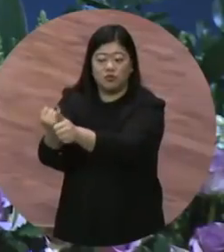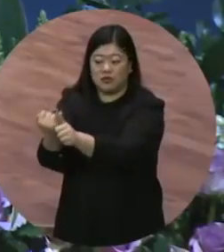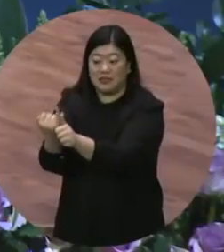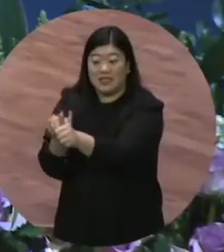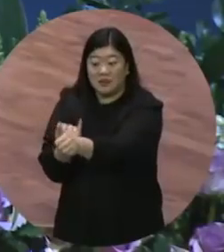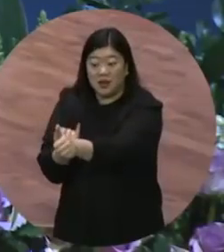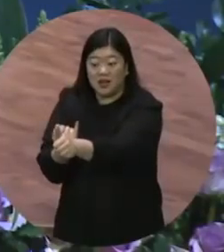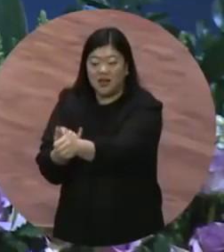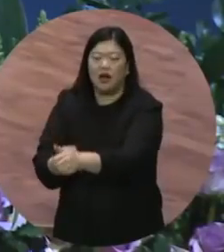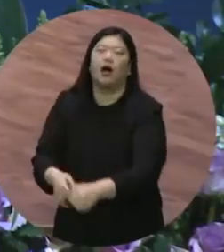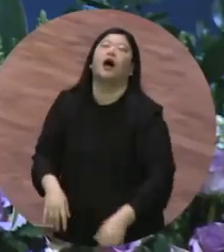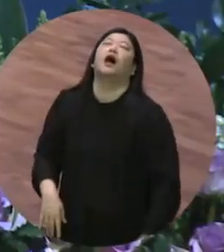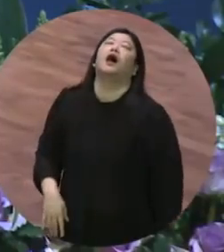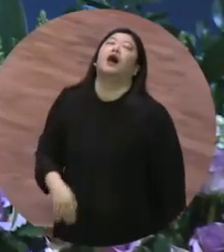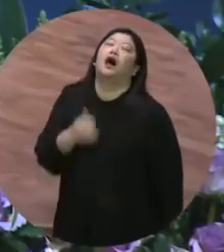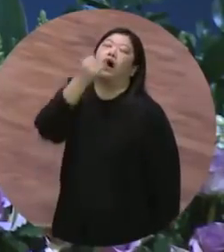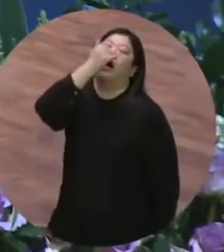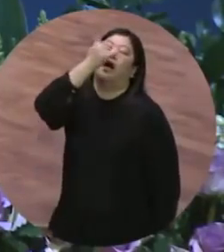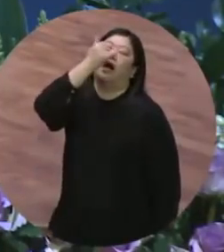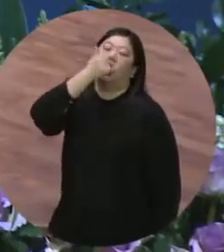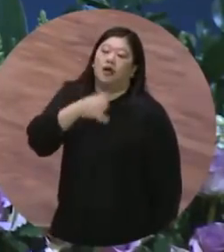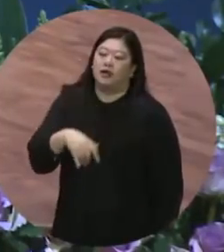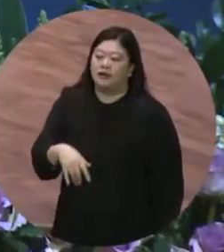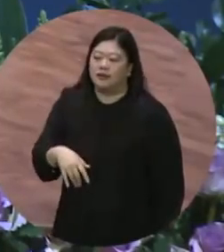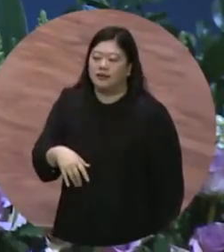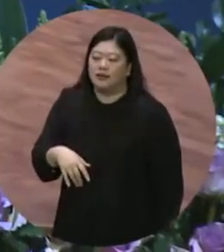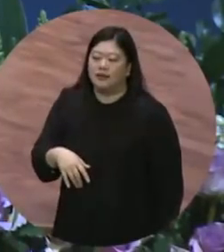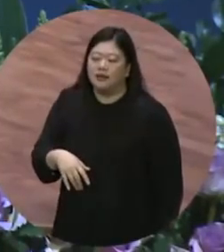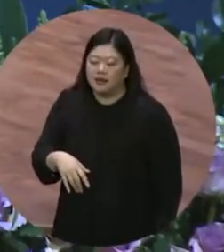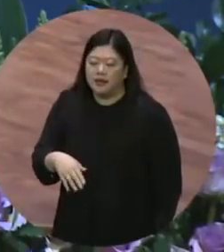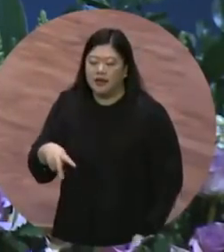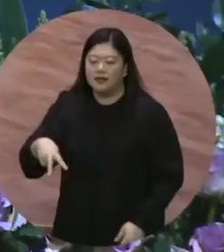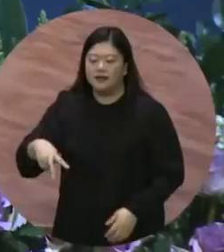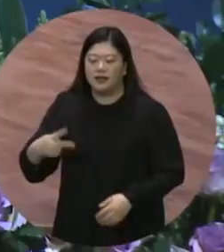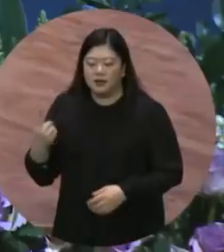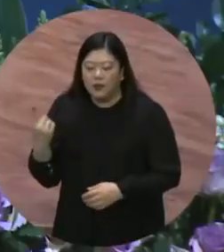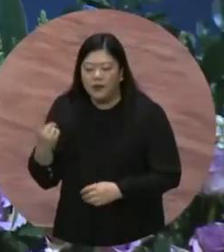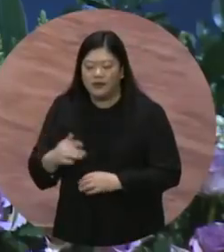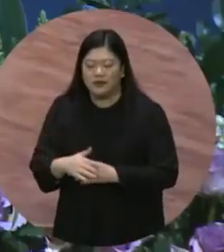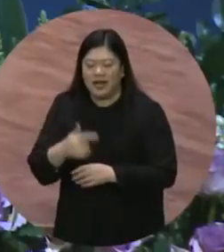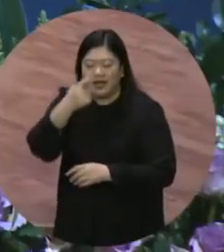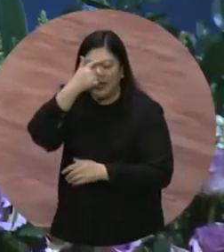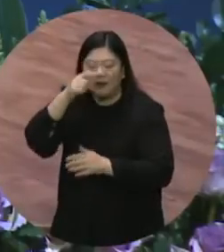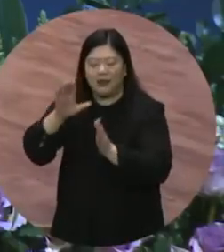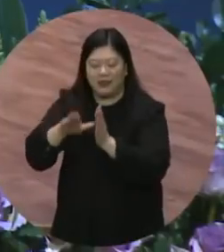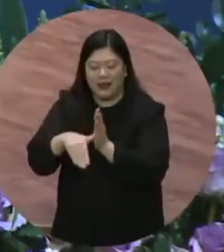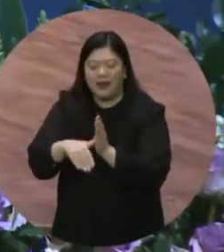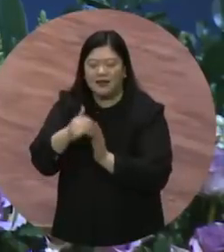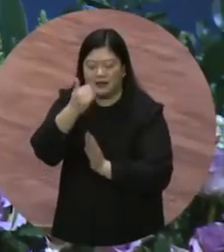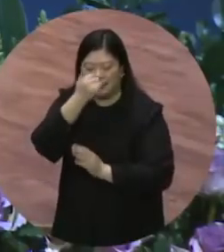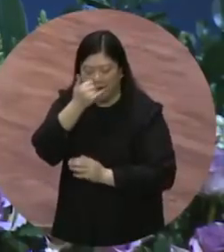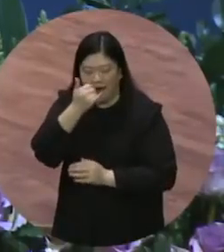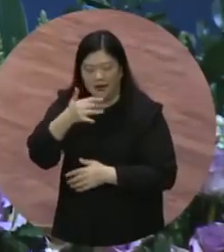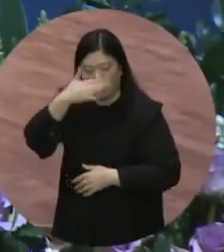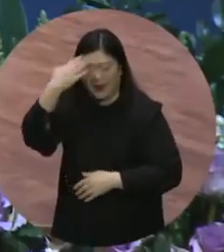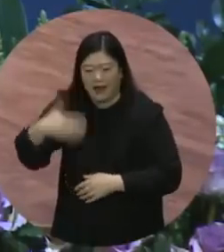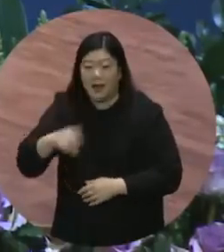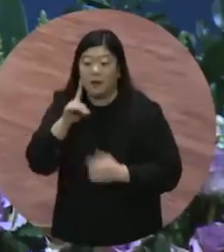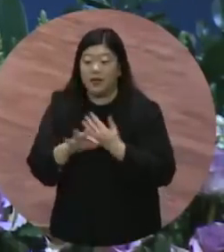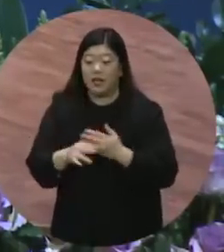그래서 제가 속으로 이런 말을 했습니다. 그래도 교회에서 자니까 감사하다. 술집에서 자면